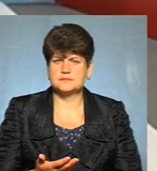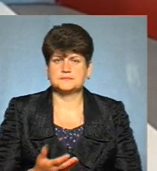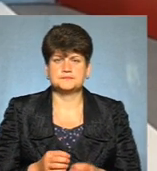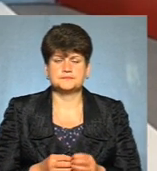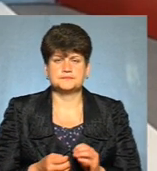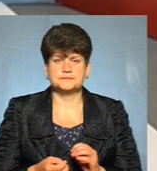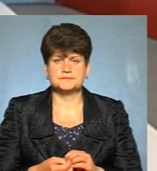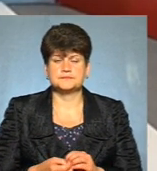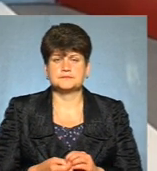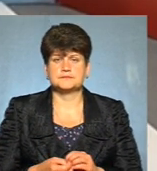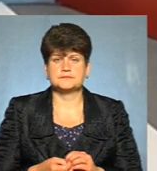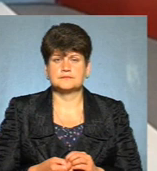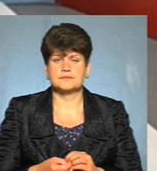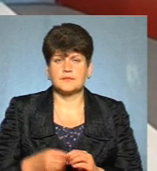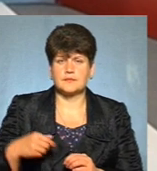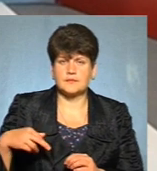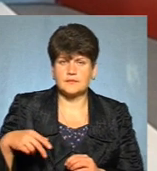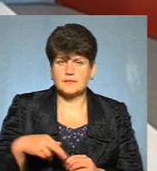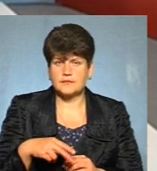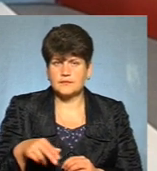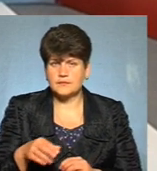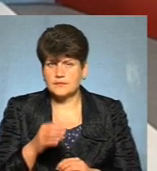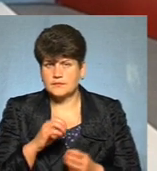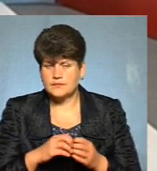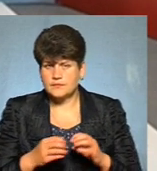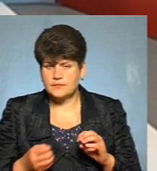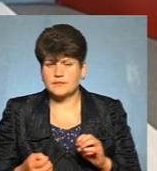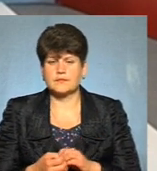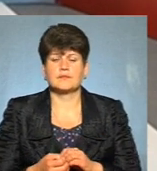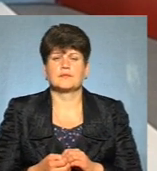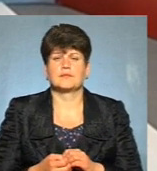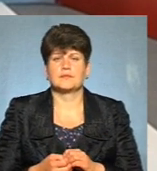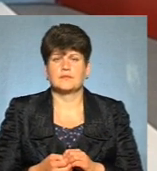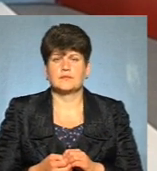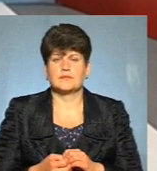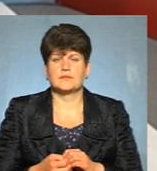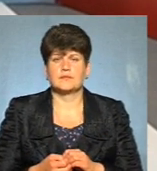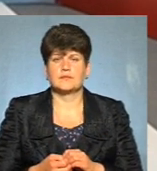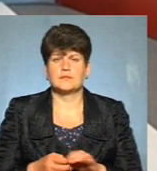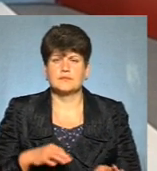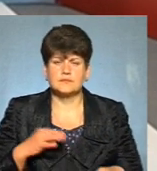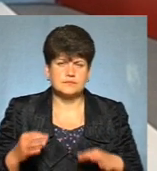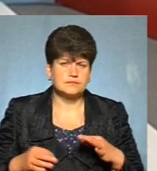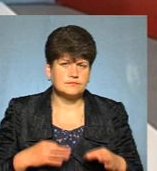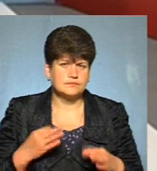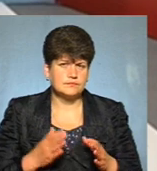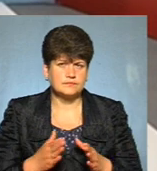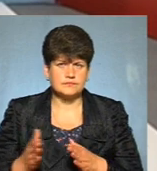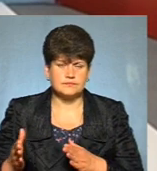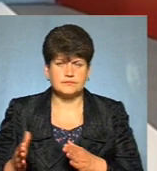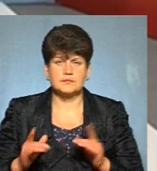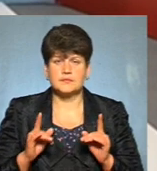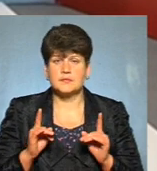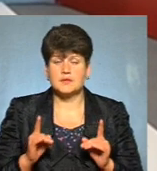системою, з опорно-руховим апаратом, з нервовою системою, навіть